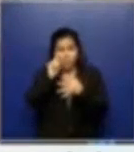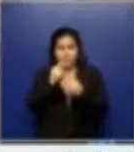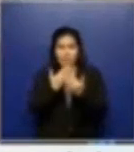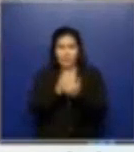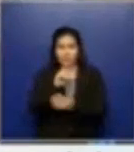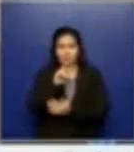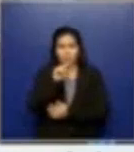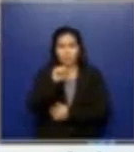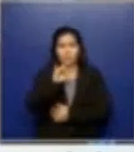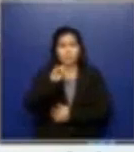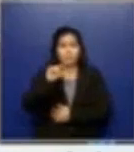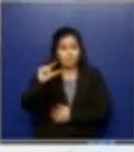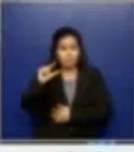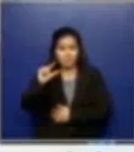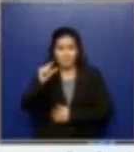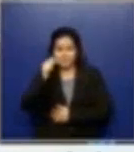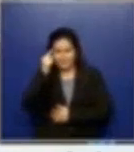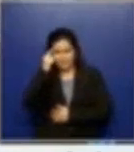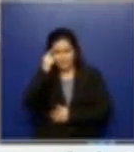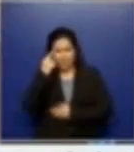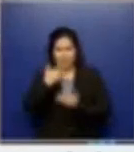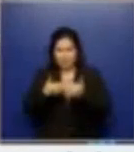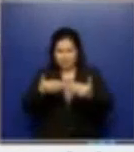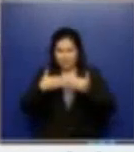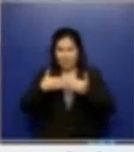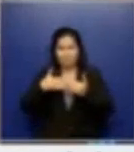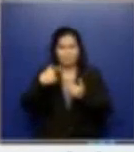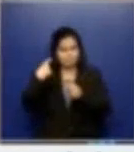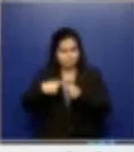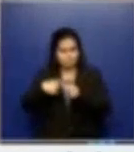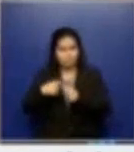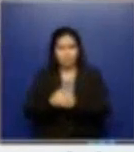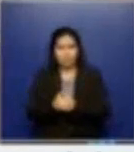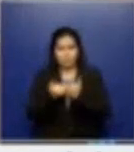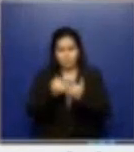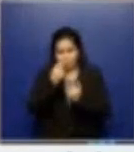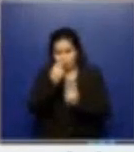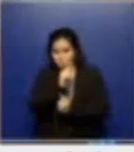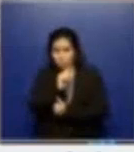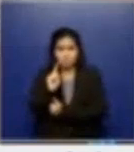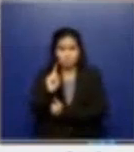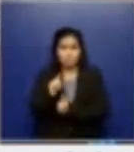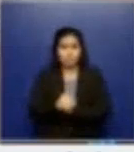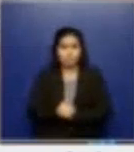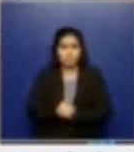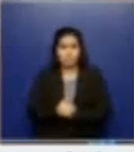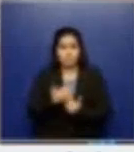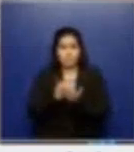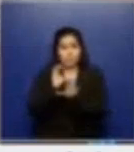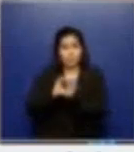นี่มองแล้วเปลี่ยนไปยากเพราะวันนี้จะดูตัวไหนมันเกิดขึ้นอ่ะท่านงบฟื้นฟูของ